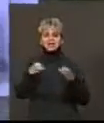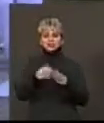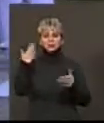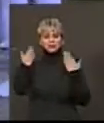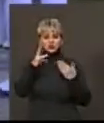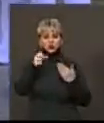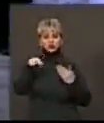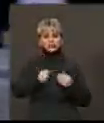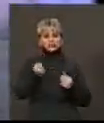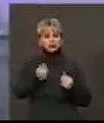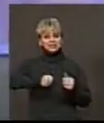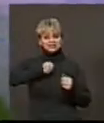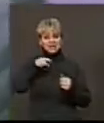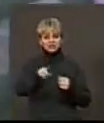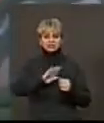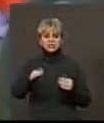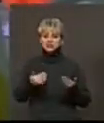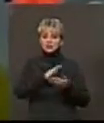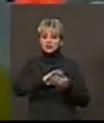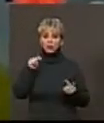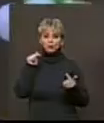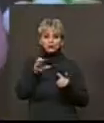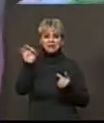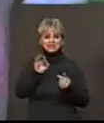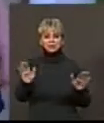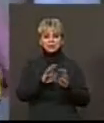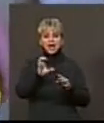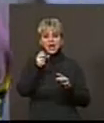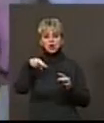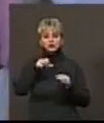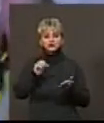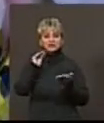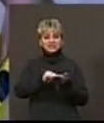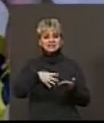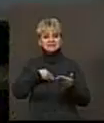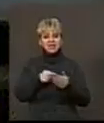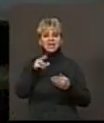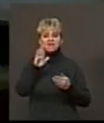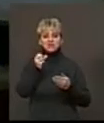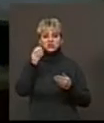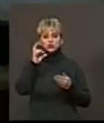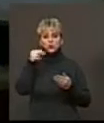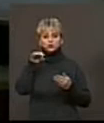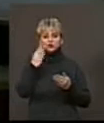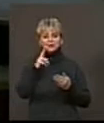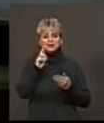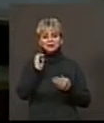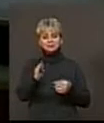«Веселые нотки» чуть постарше. Здесь уже не новички. Против осенней песни «Аленушки» выставили свои «Веснушки».